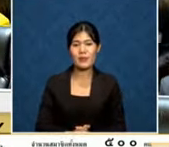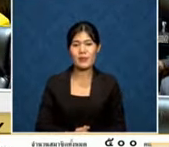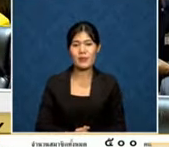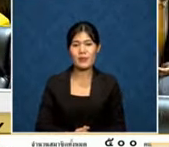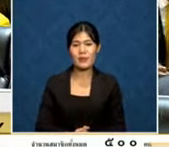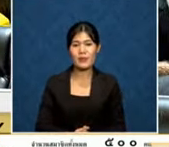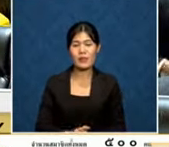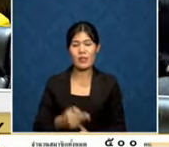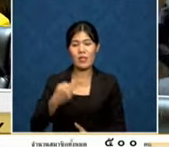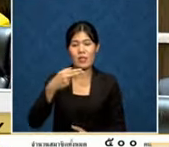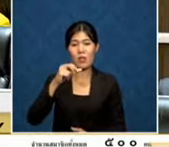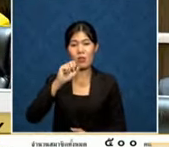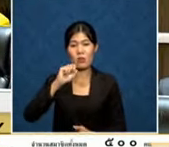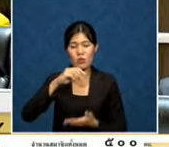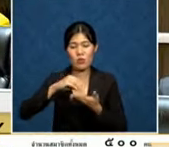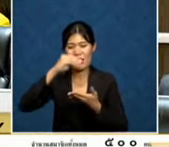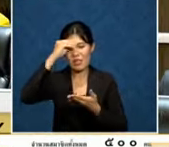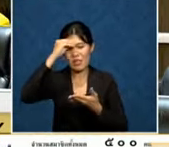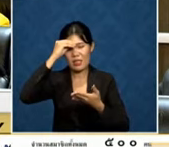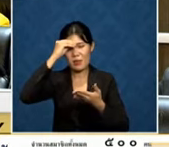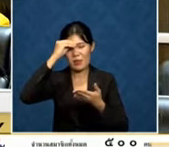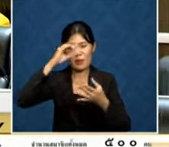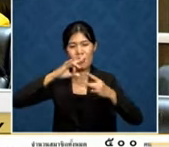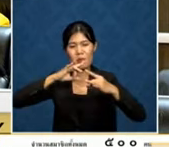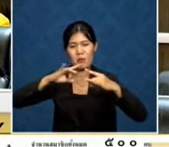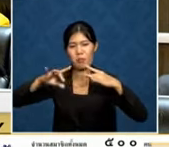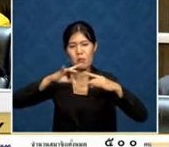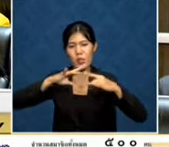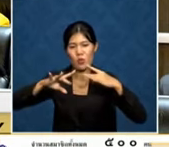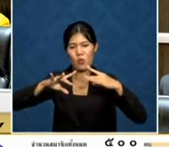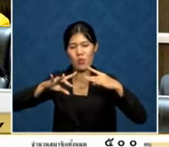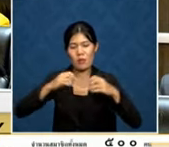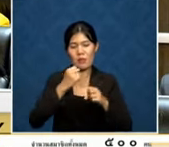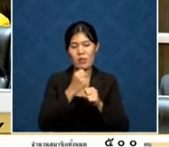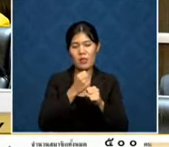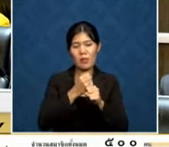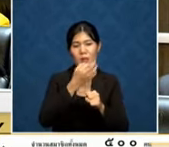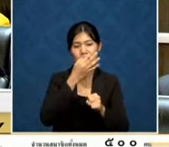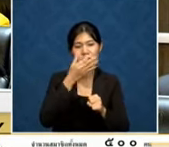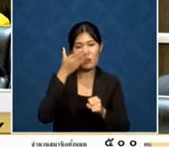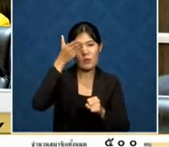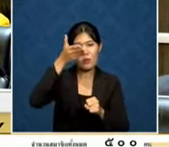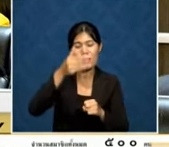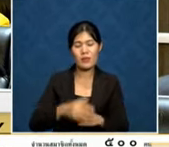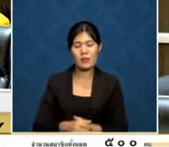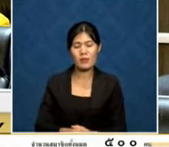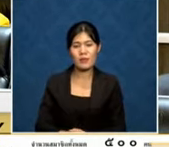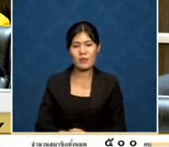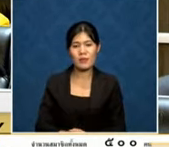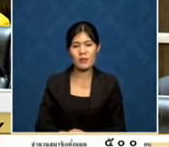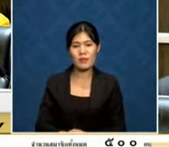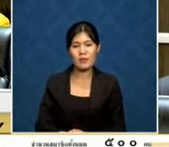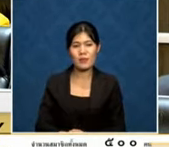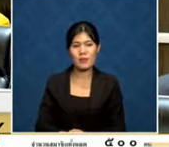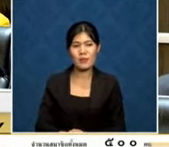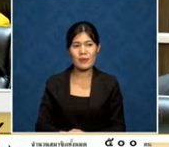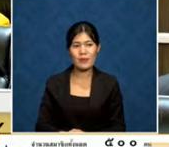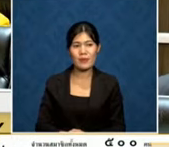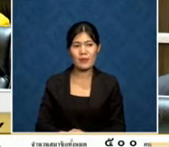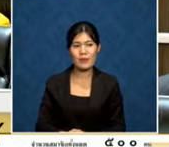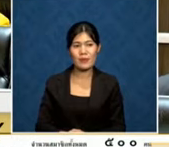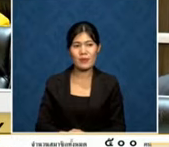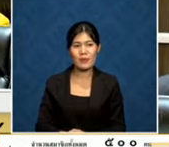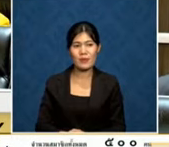ของตลาดแรงงานนะครับผมขออนุญาตเอ่อแนะเอ่อขออนุญาตเปรียบเทียบในเรื่องของ Powerpointนะครับเอ่อ